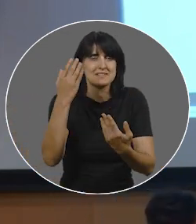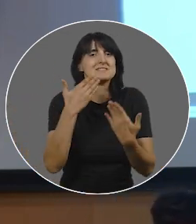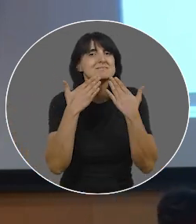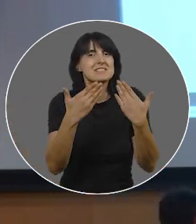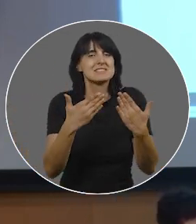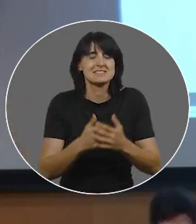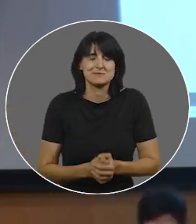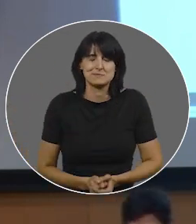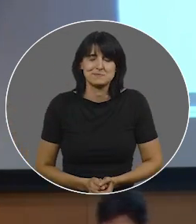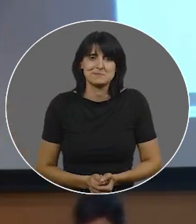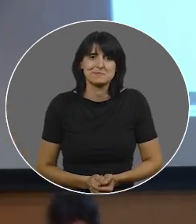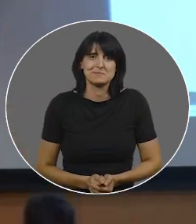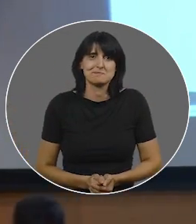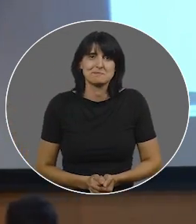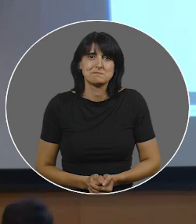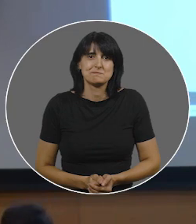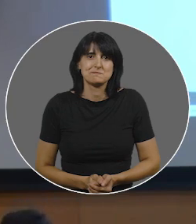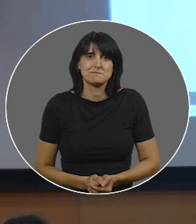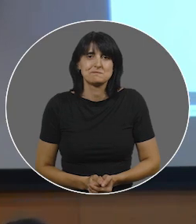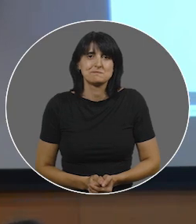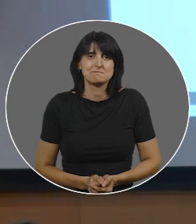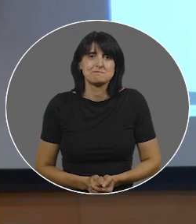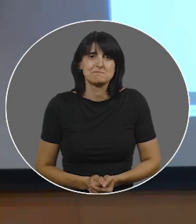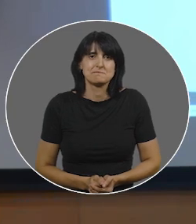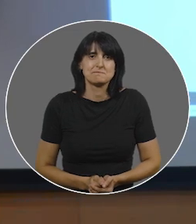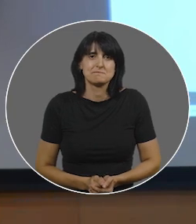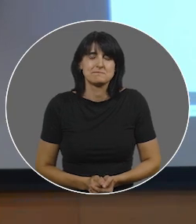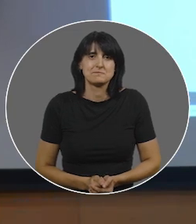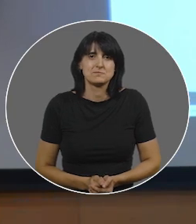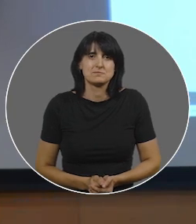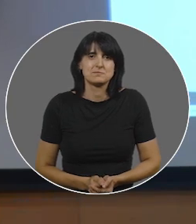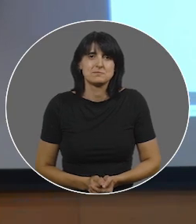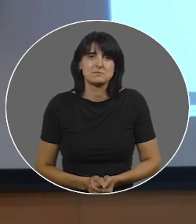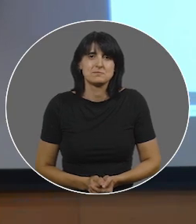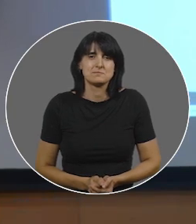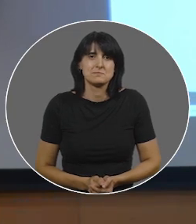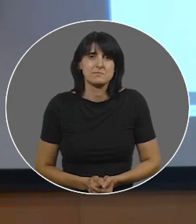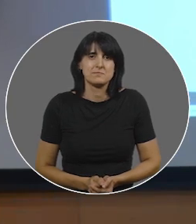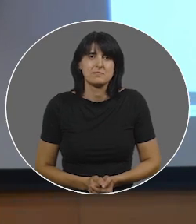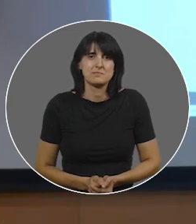Endavant. Gràcies. Hola, bon dia a tothom.